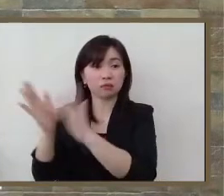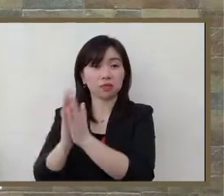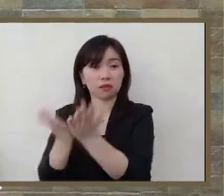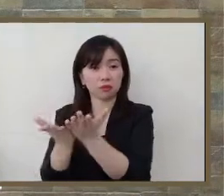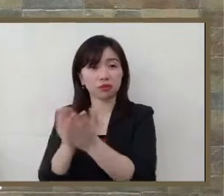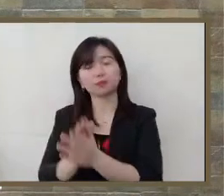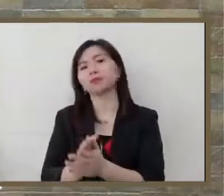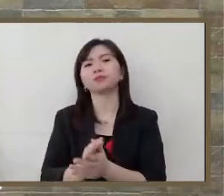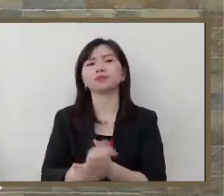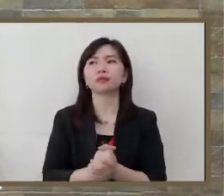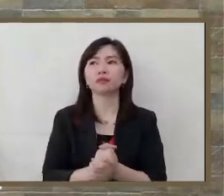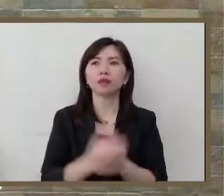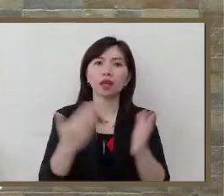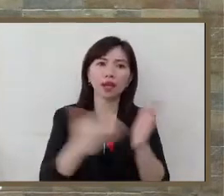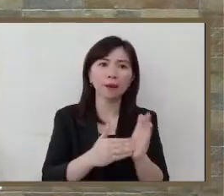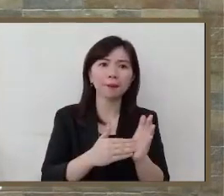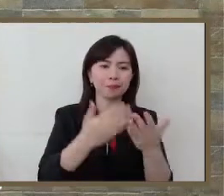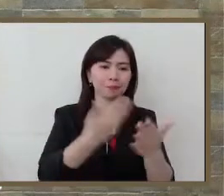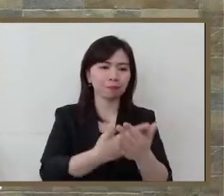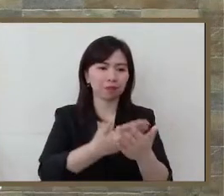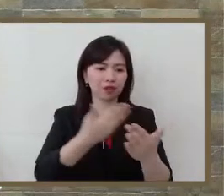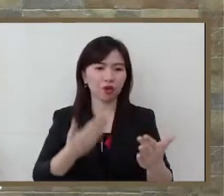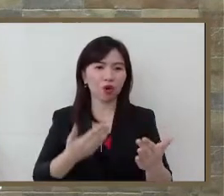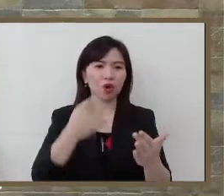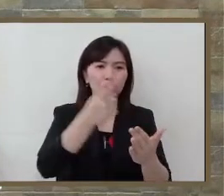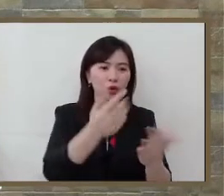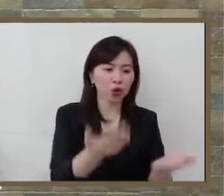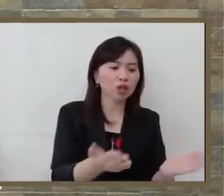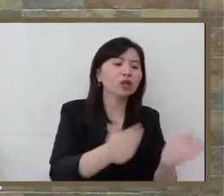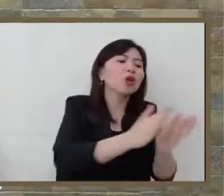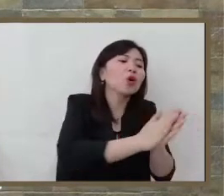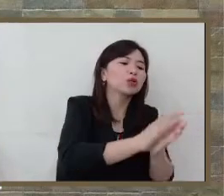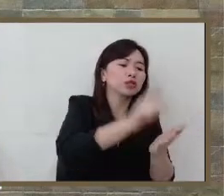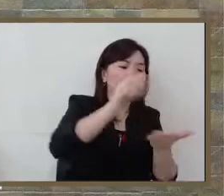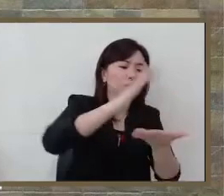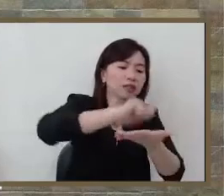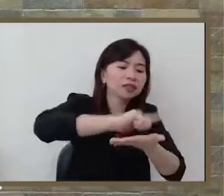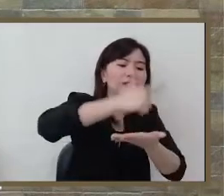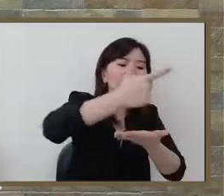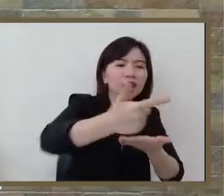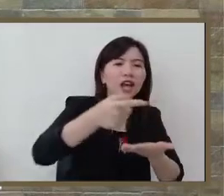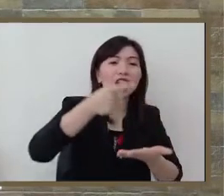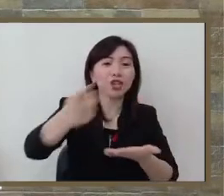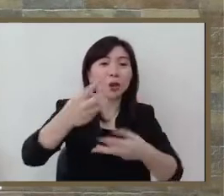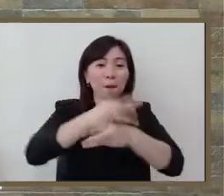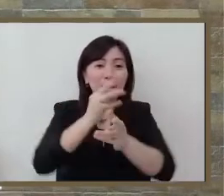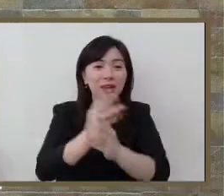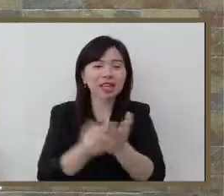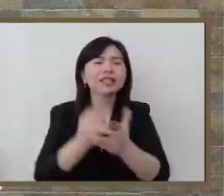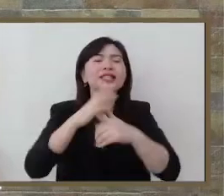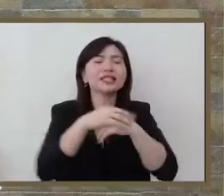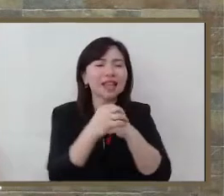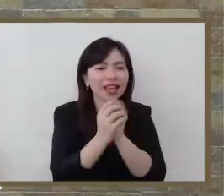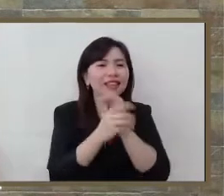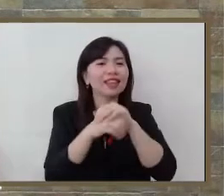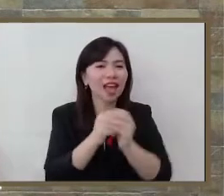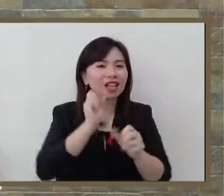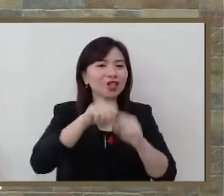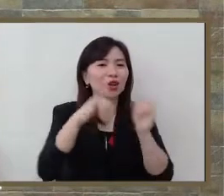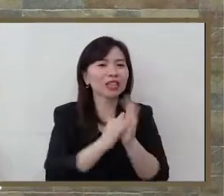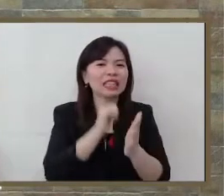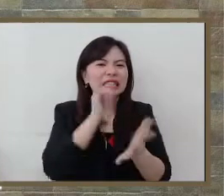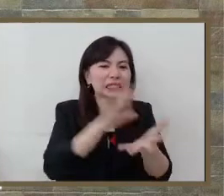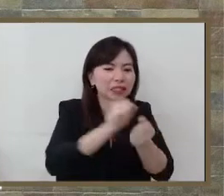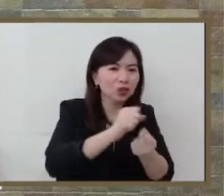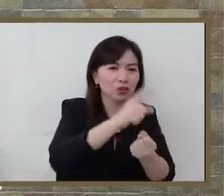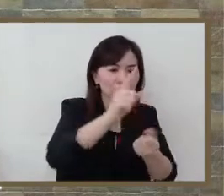Bago mo isarado yung laptop mo, sasapinan mo ng malambot na cloth ang keyboard para hindi magasgasan ang screen. Pero